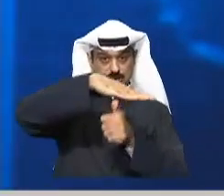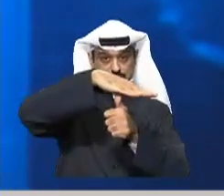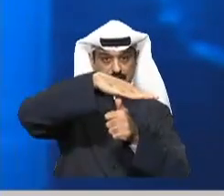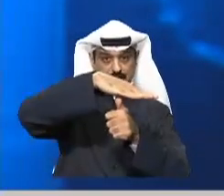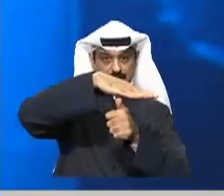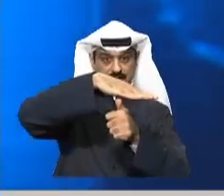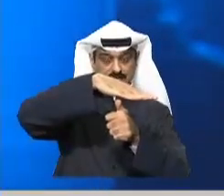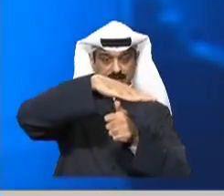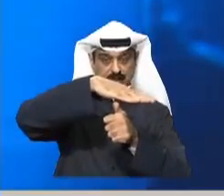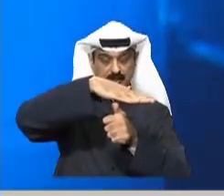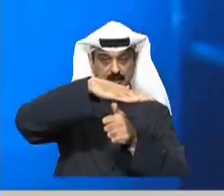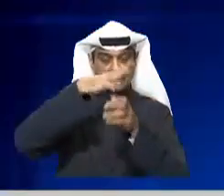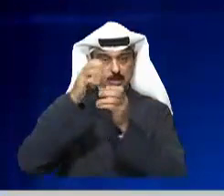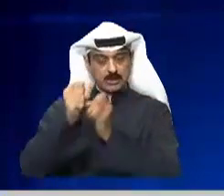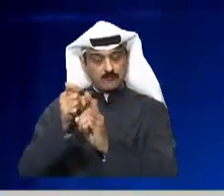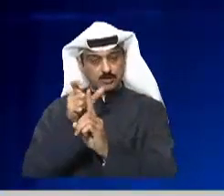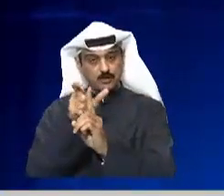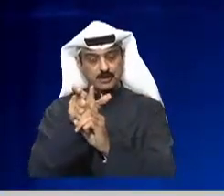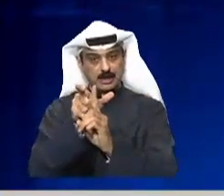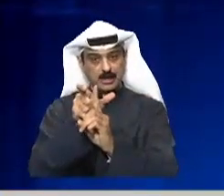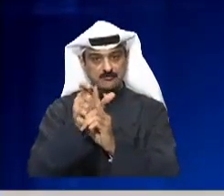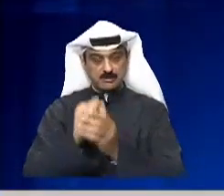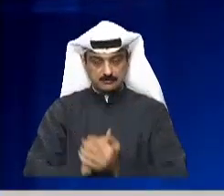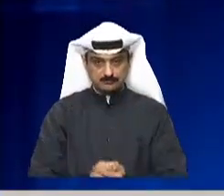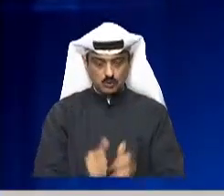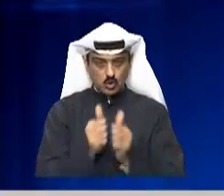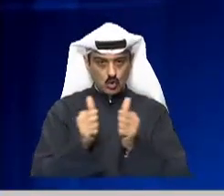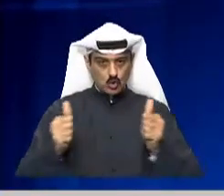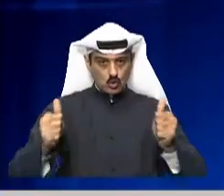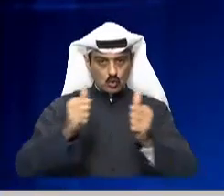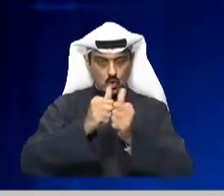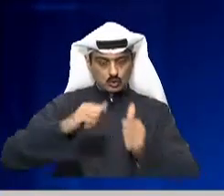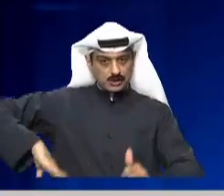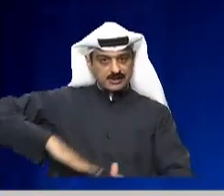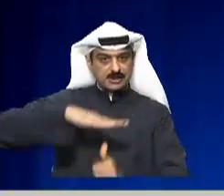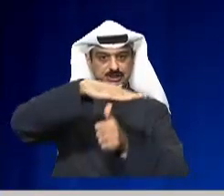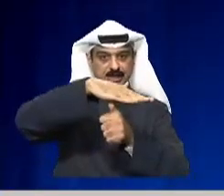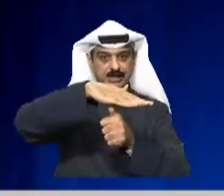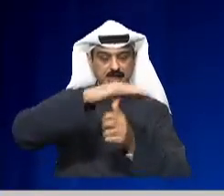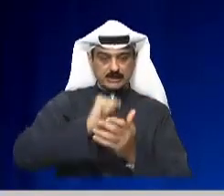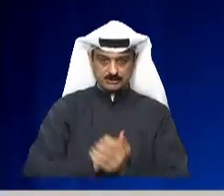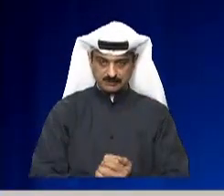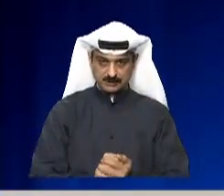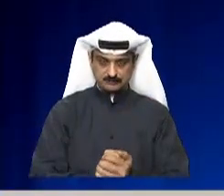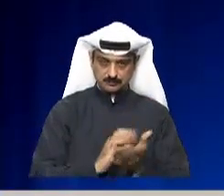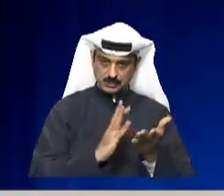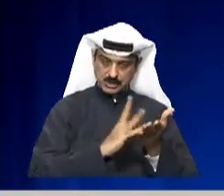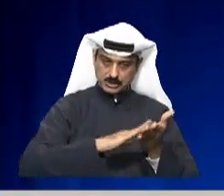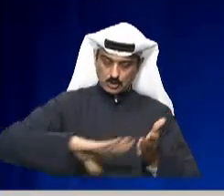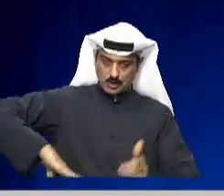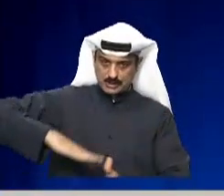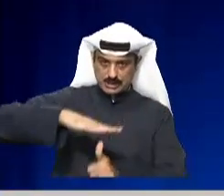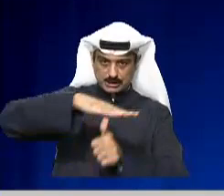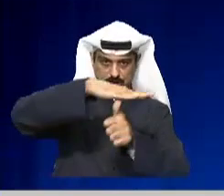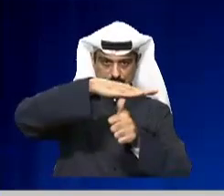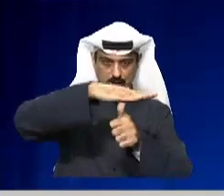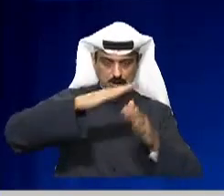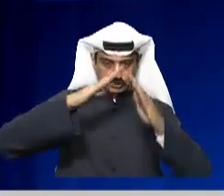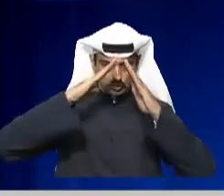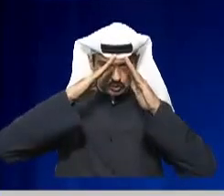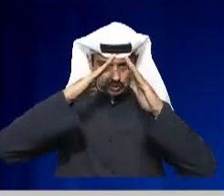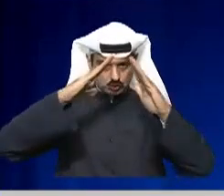الأحمد الجابر الصباح حفظه الله ورعاه وأسرة آل الصباح الكرام، يتقدم الديوان الأميري بالشكر